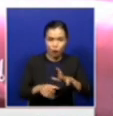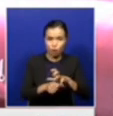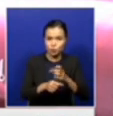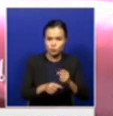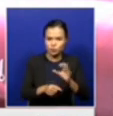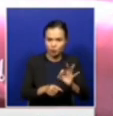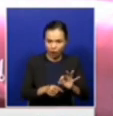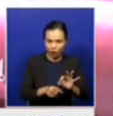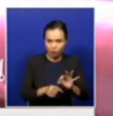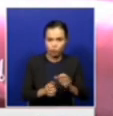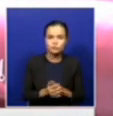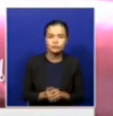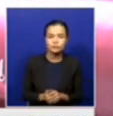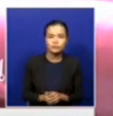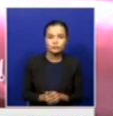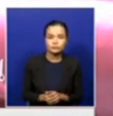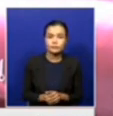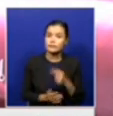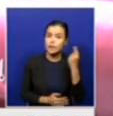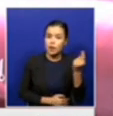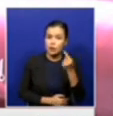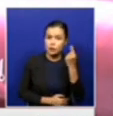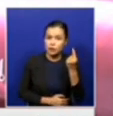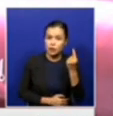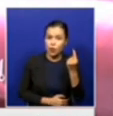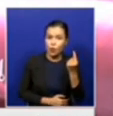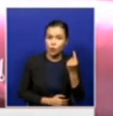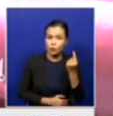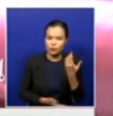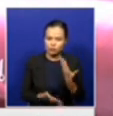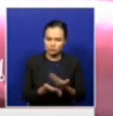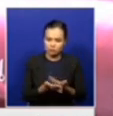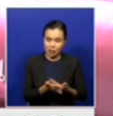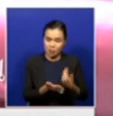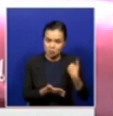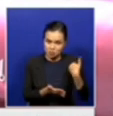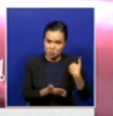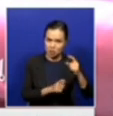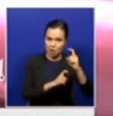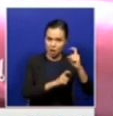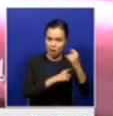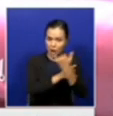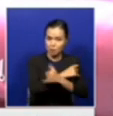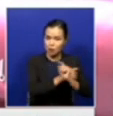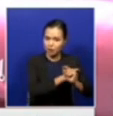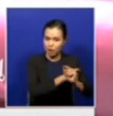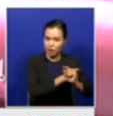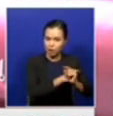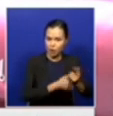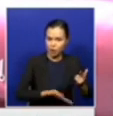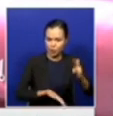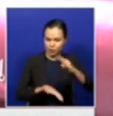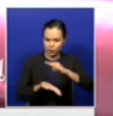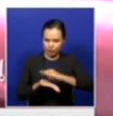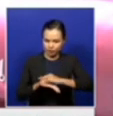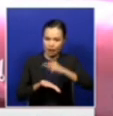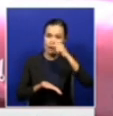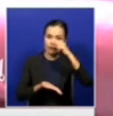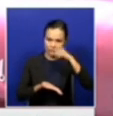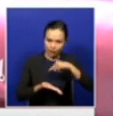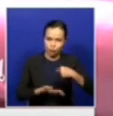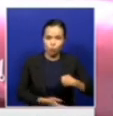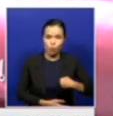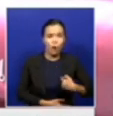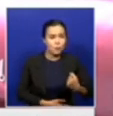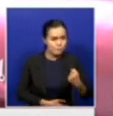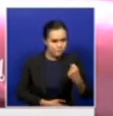านี้เนี่ยครับนักท่องเที่ยวที่เขามีศักยภาพเขาหนีความเสี่ยงการติดโรคเขาก็จะมาเที่ยวเมืองไทยครับเพราะเขามั่นใจในเ